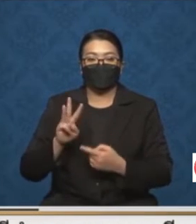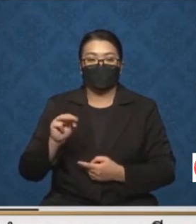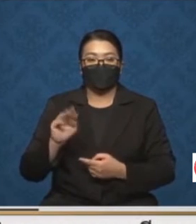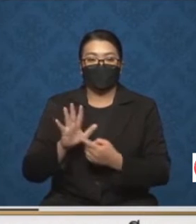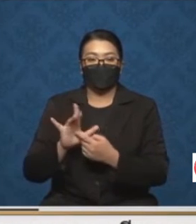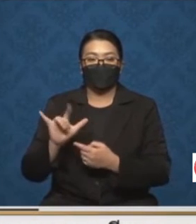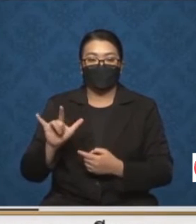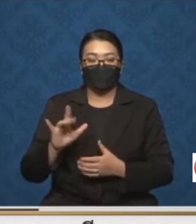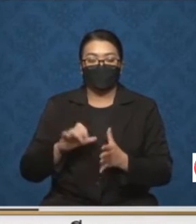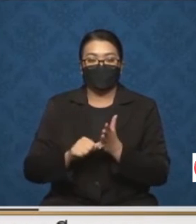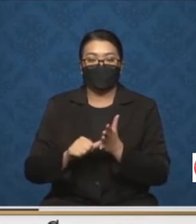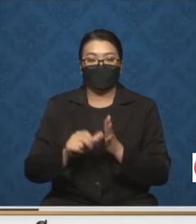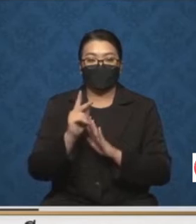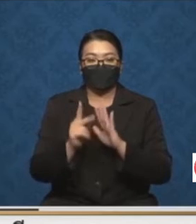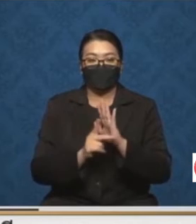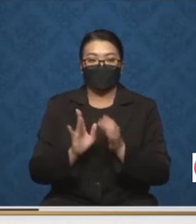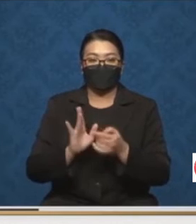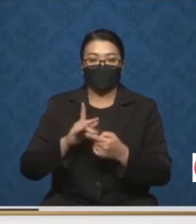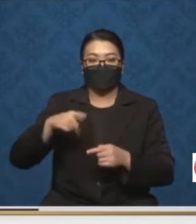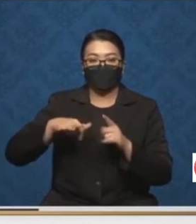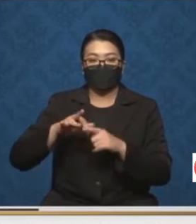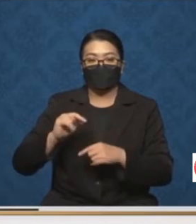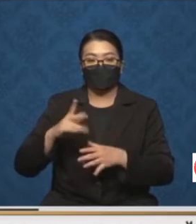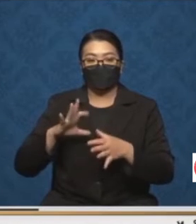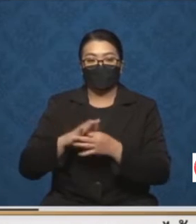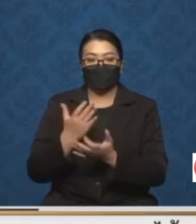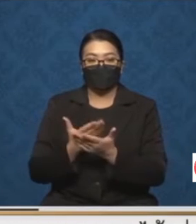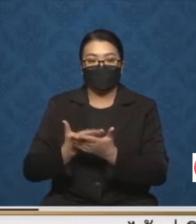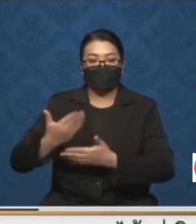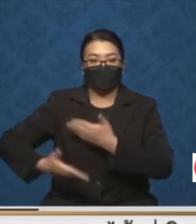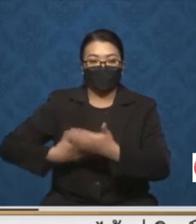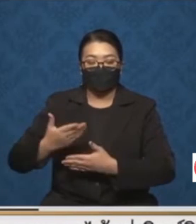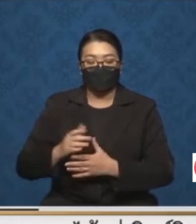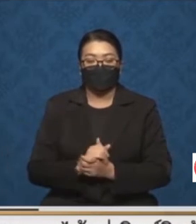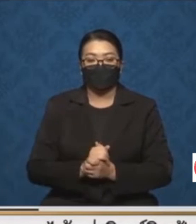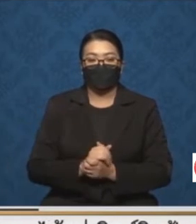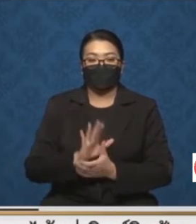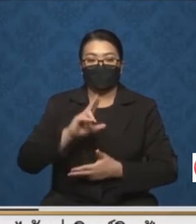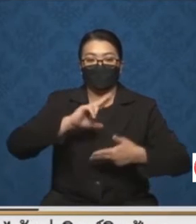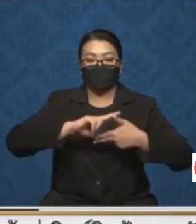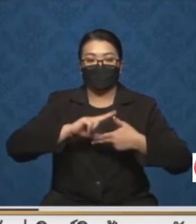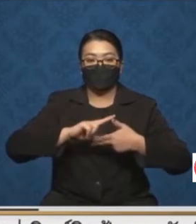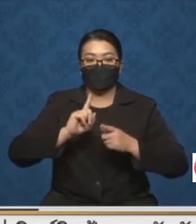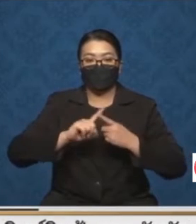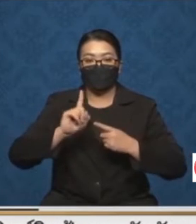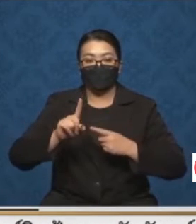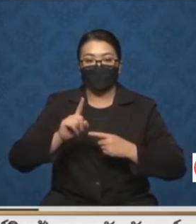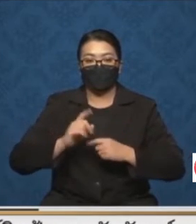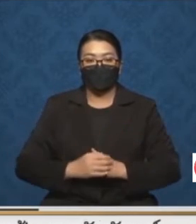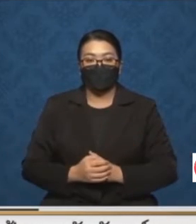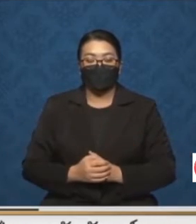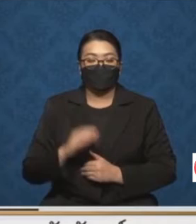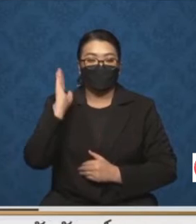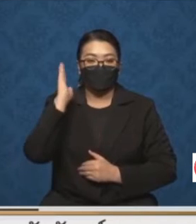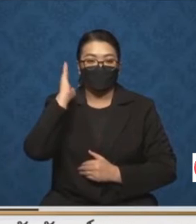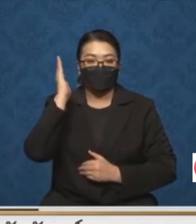ไขเพิ่มเติมประมวลกฎหมายแพ่งและพาณิชย์สัดส่วนของพรรคพลังประชารัฐ1นายยุทธนา